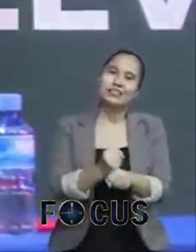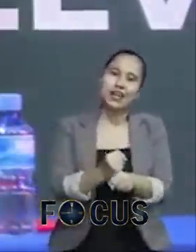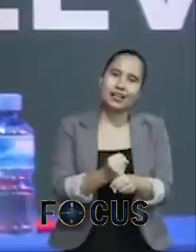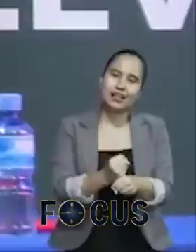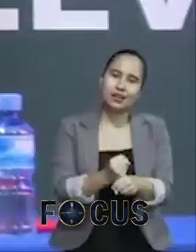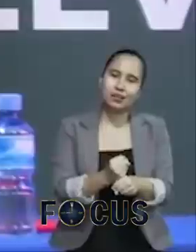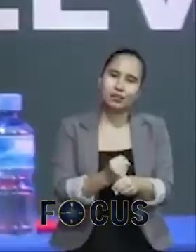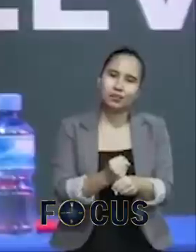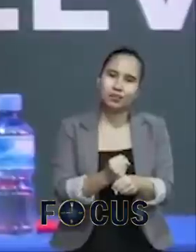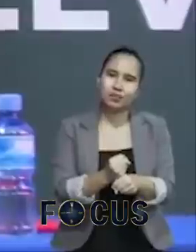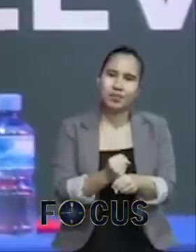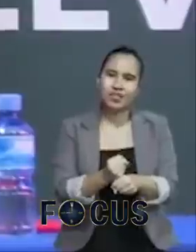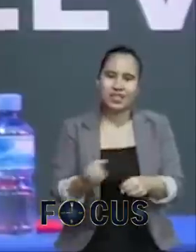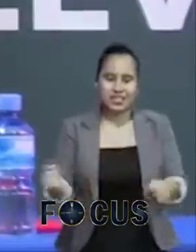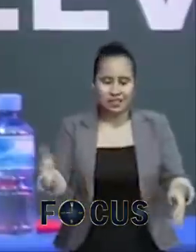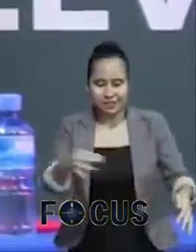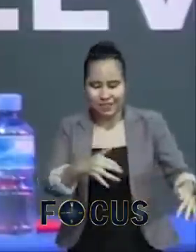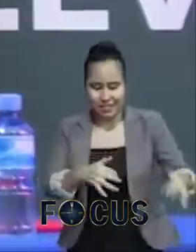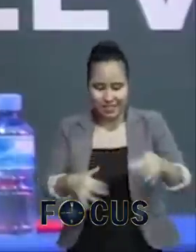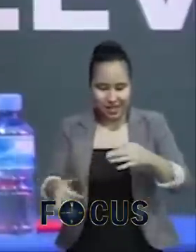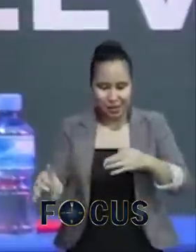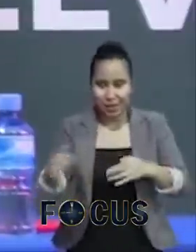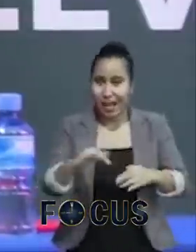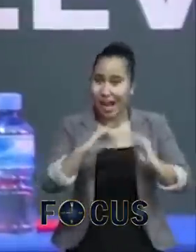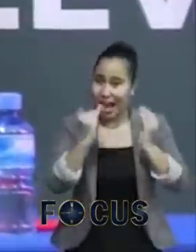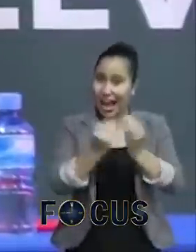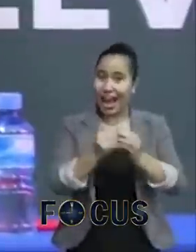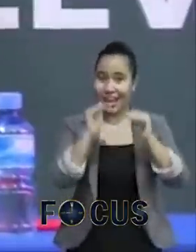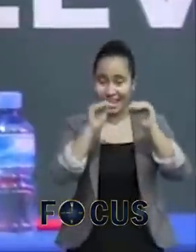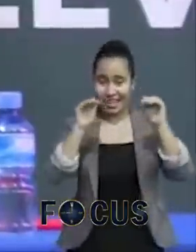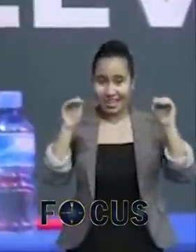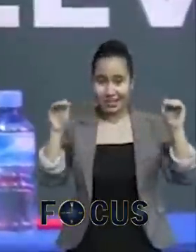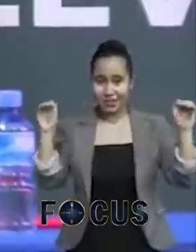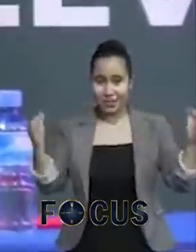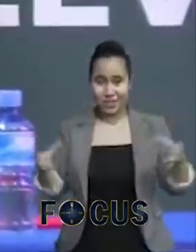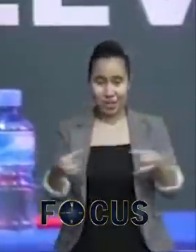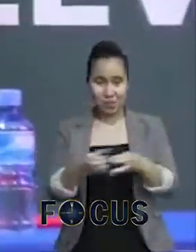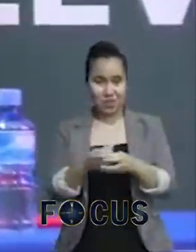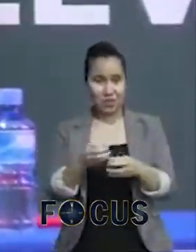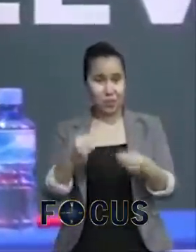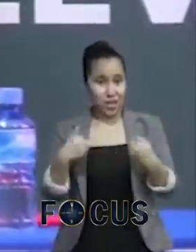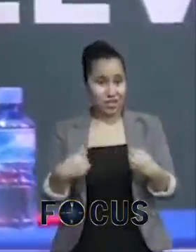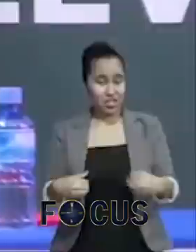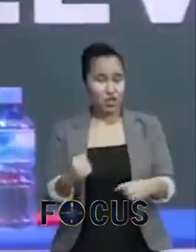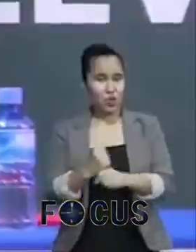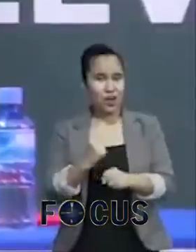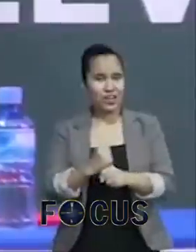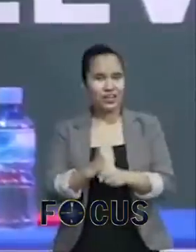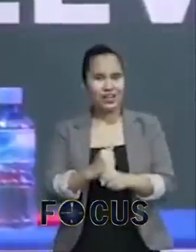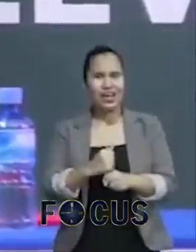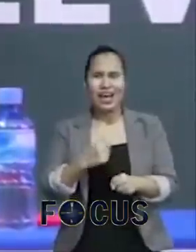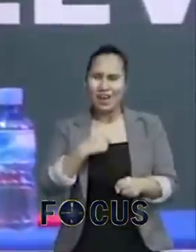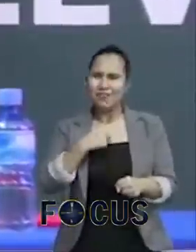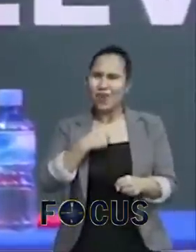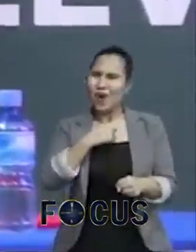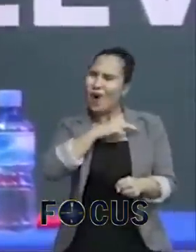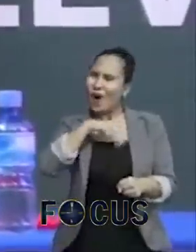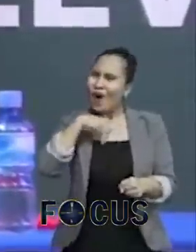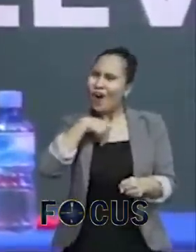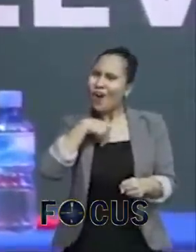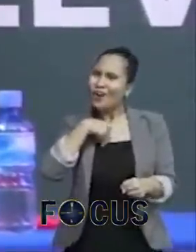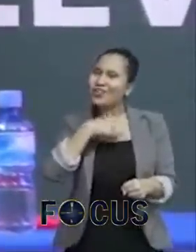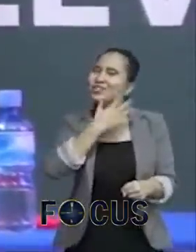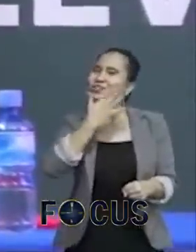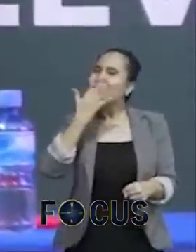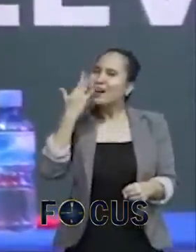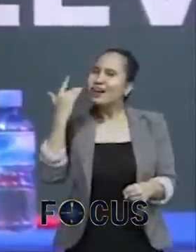heeft verzameld alle de informatie voor de smas nangasa de roko. En zo ako moro makkelijk gi unu, nanga